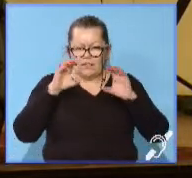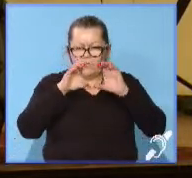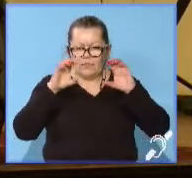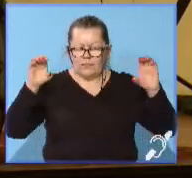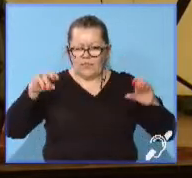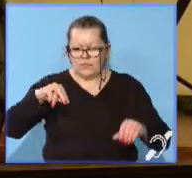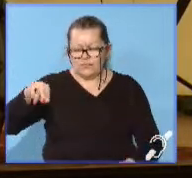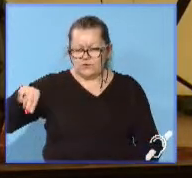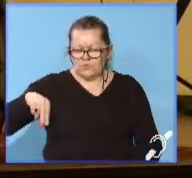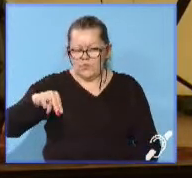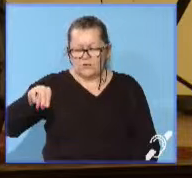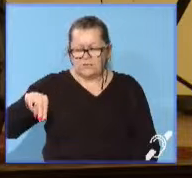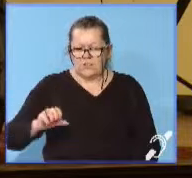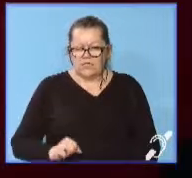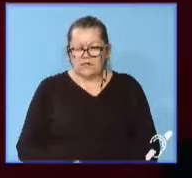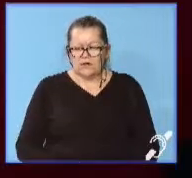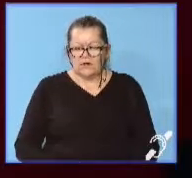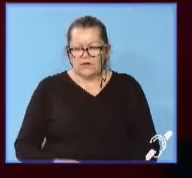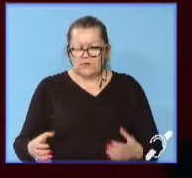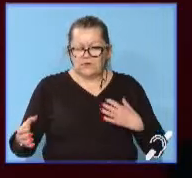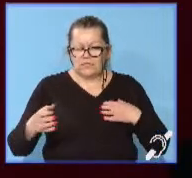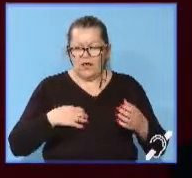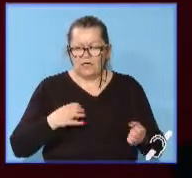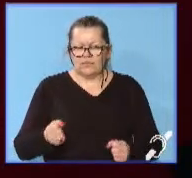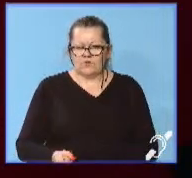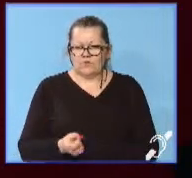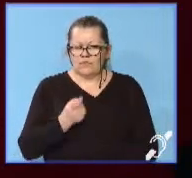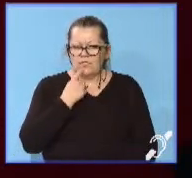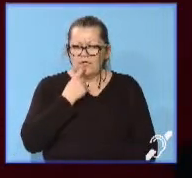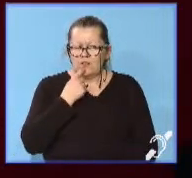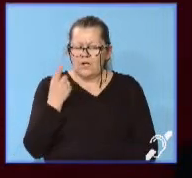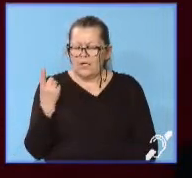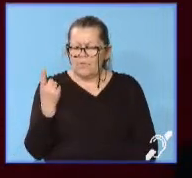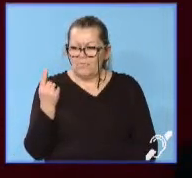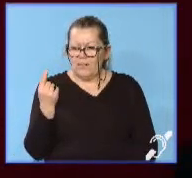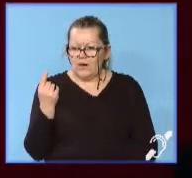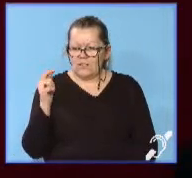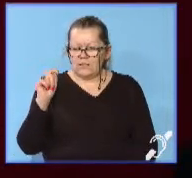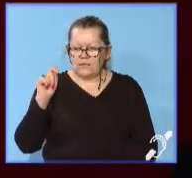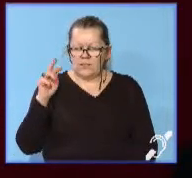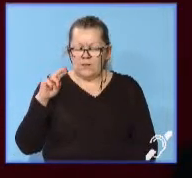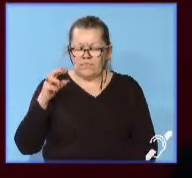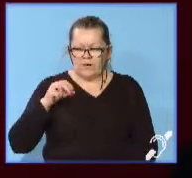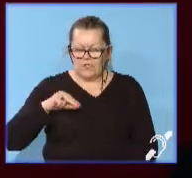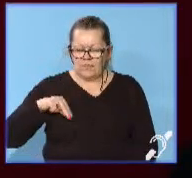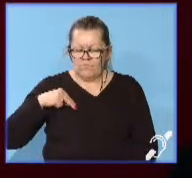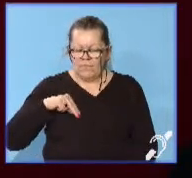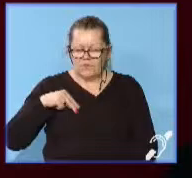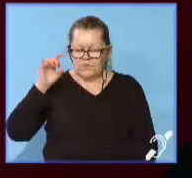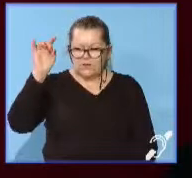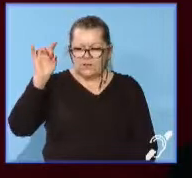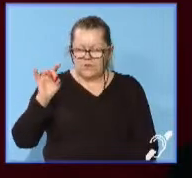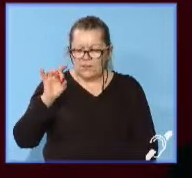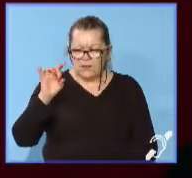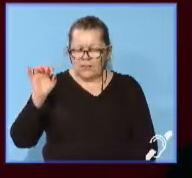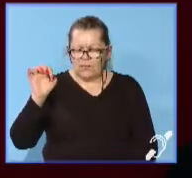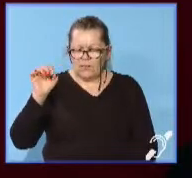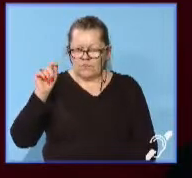Județeană Alexandru și aristia Man Teatrul Național Craiova în parteneriat cu TVR Craiova și facultatea de teologie